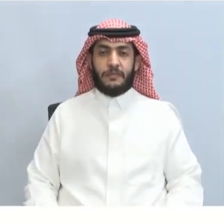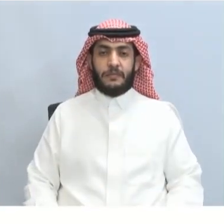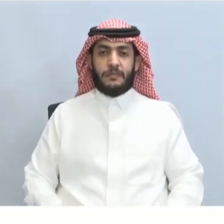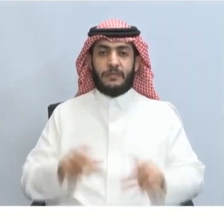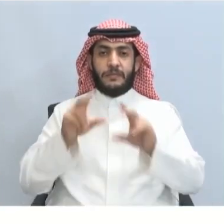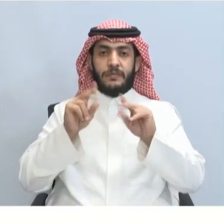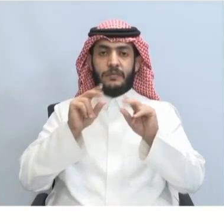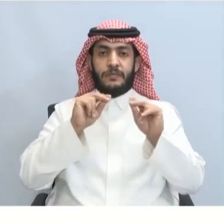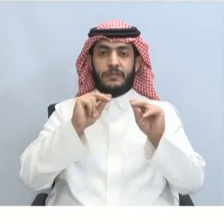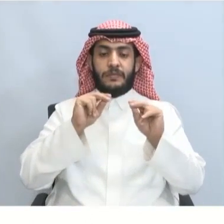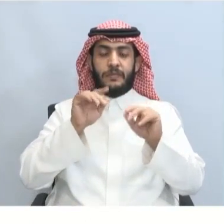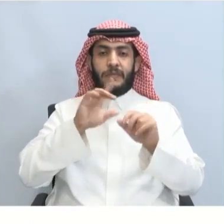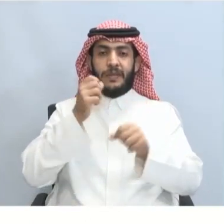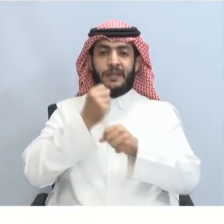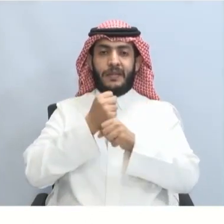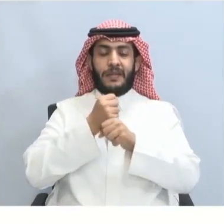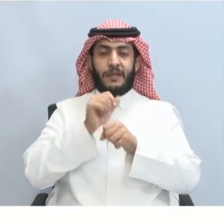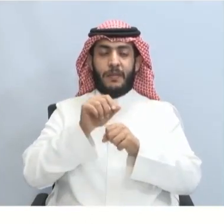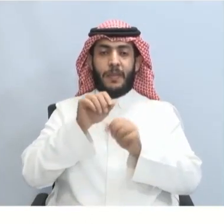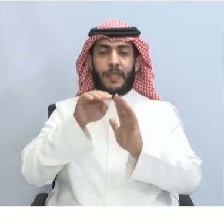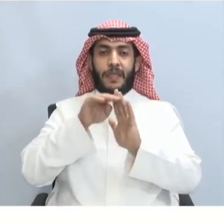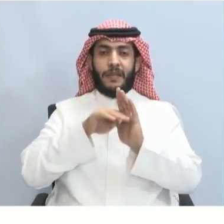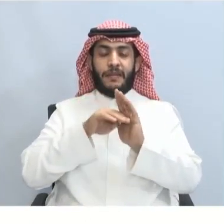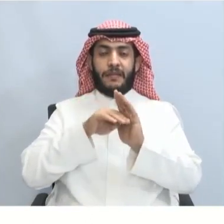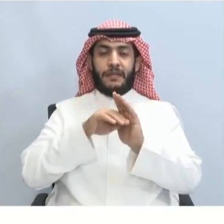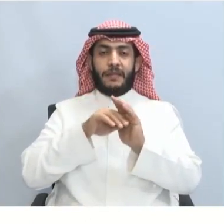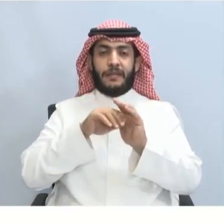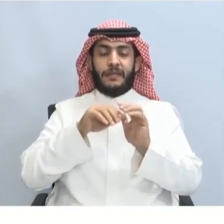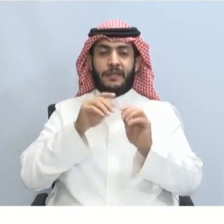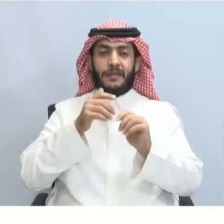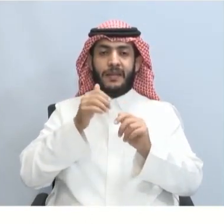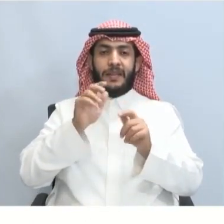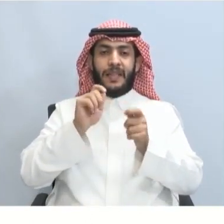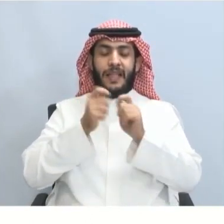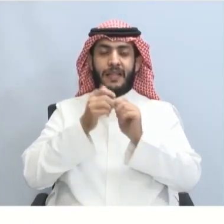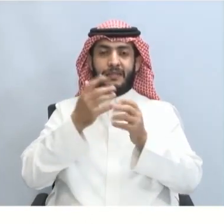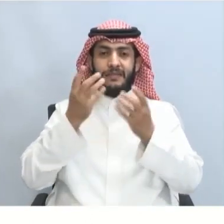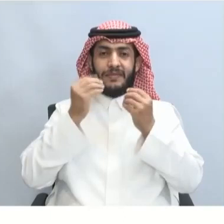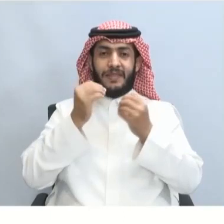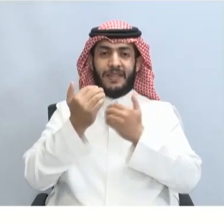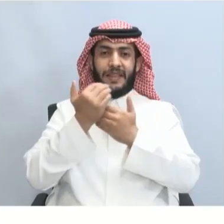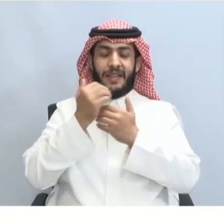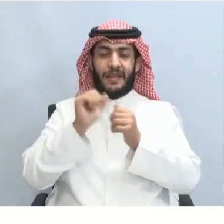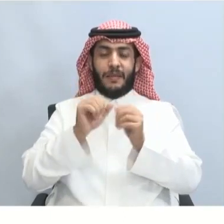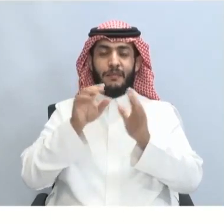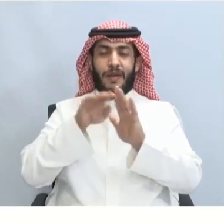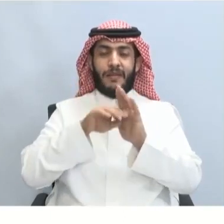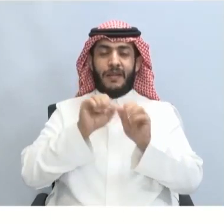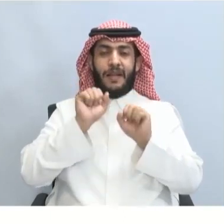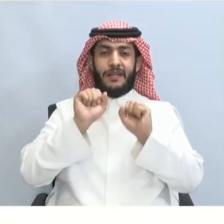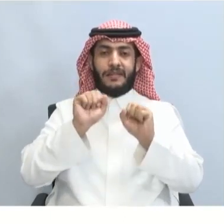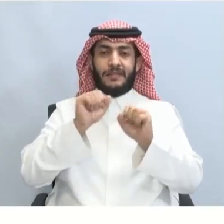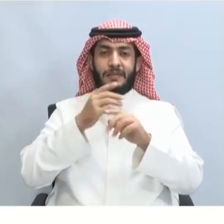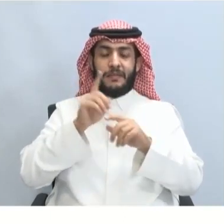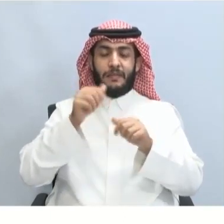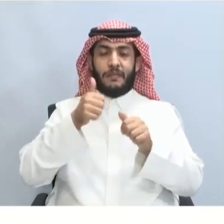سبيل المثال لا تتعامل محررات اتشش تي ام ال مع تعليمات اش تي ام البرمجيه فقط